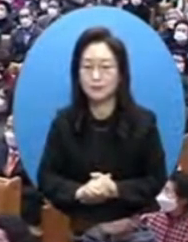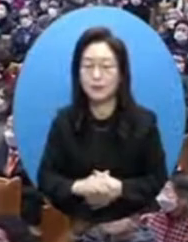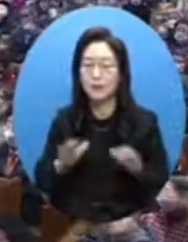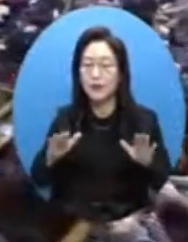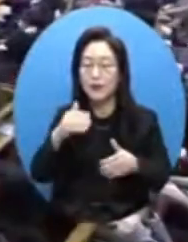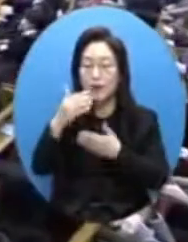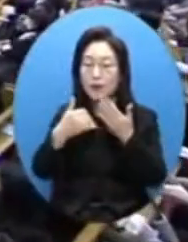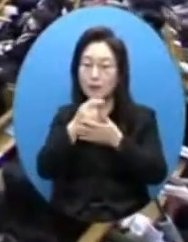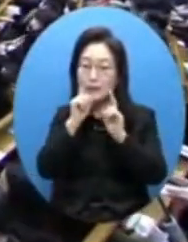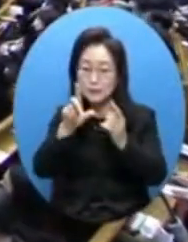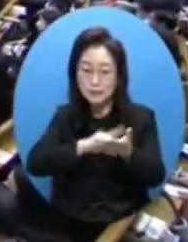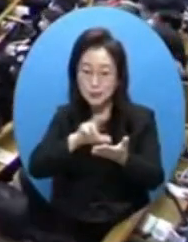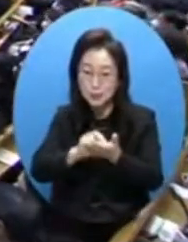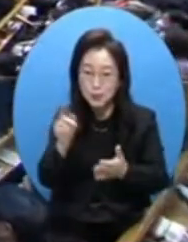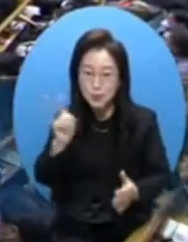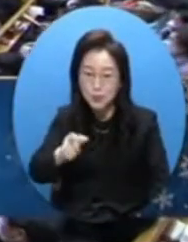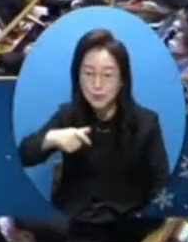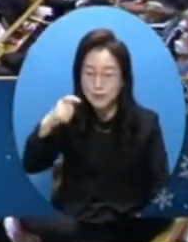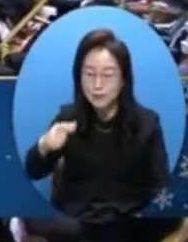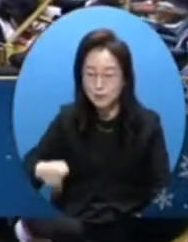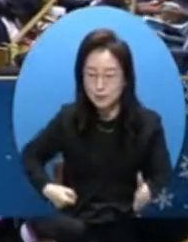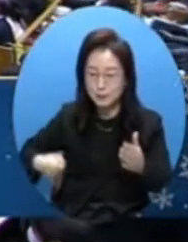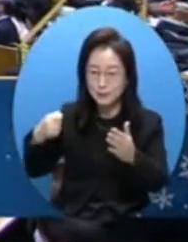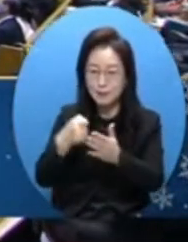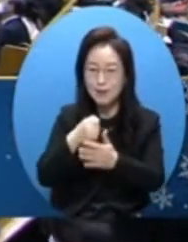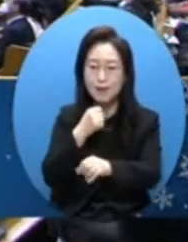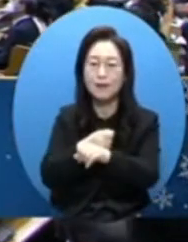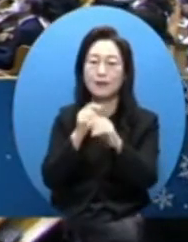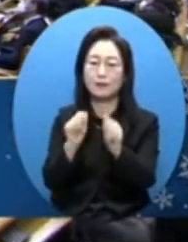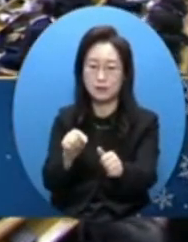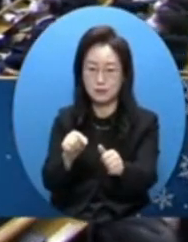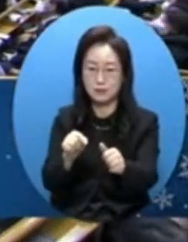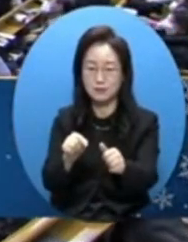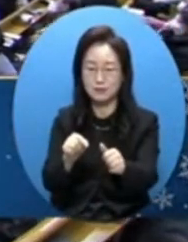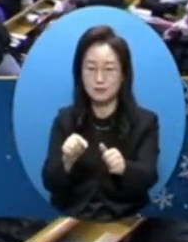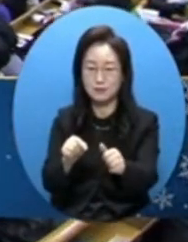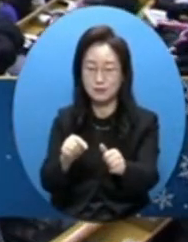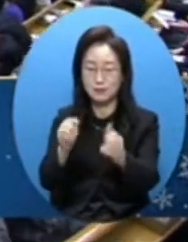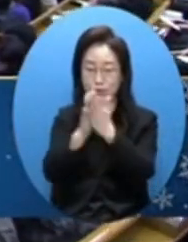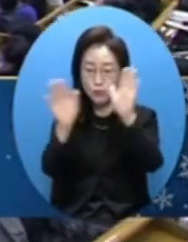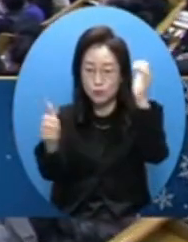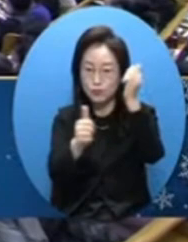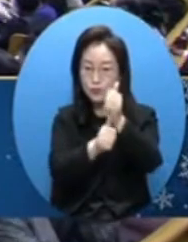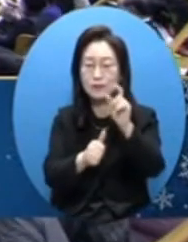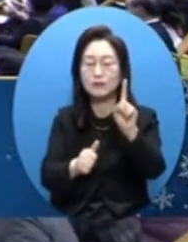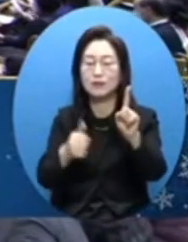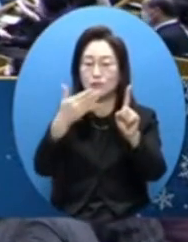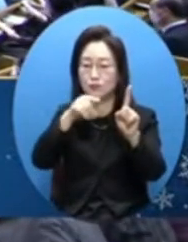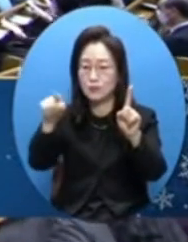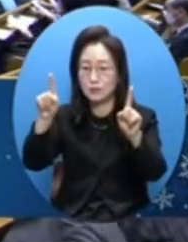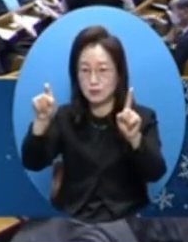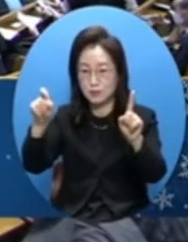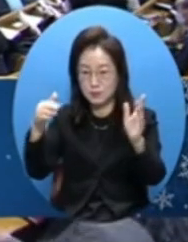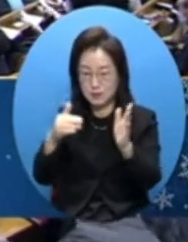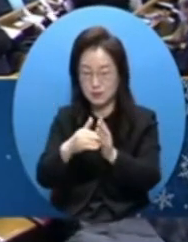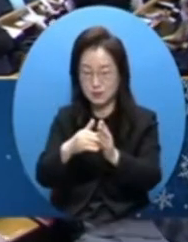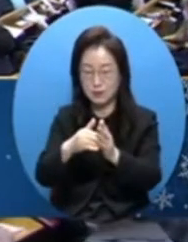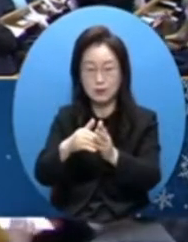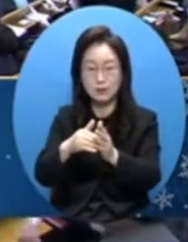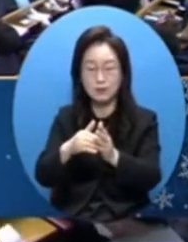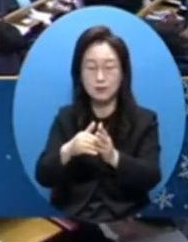오늘 말씀의 제목은 강하고 담대하라입니다. 여호수아서 1장 9절로 11절 말씀을 본문으로